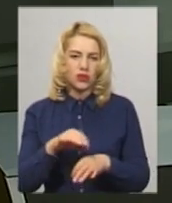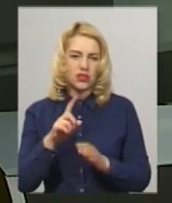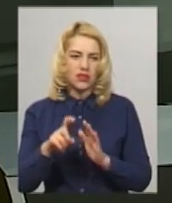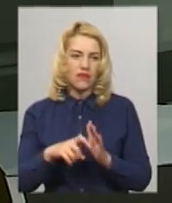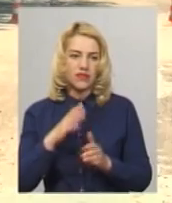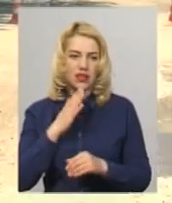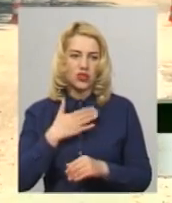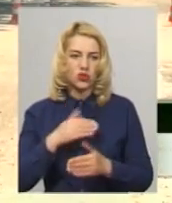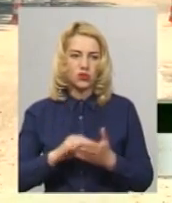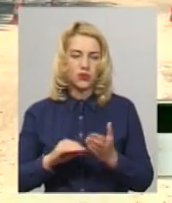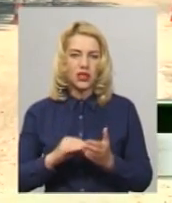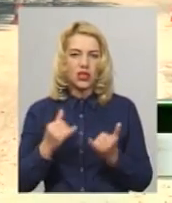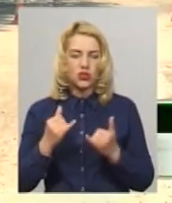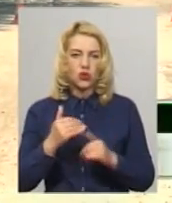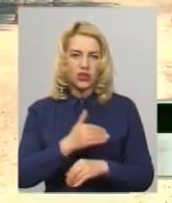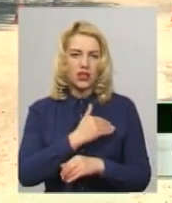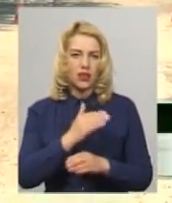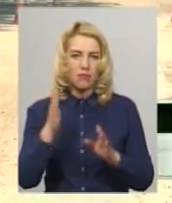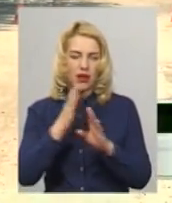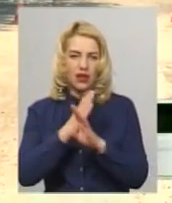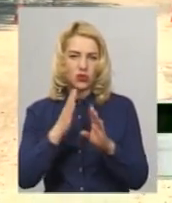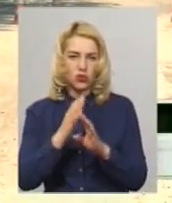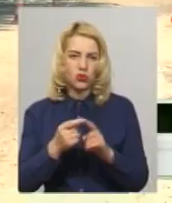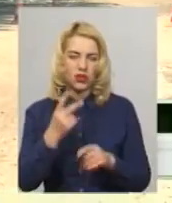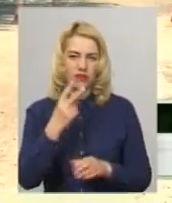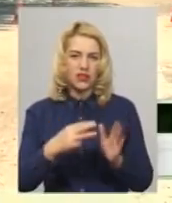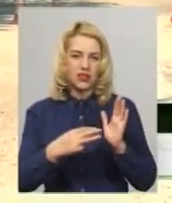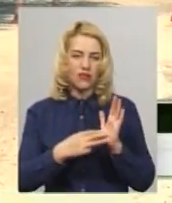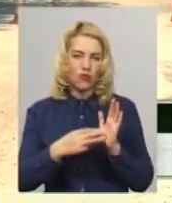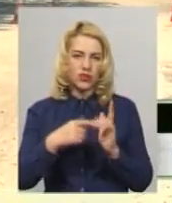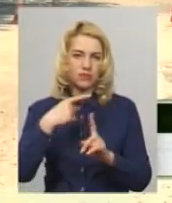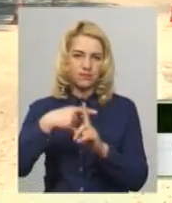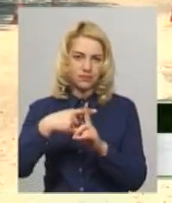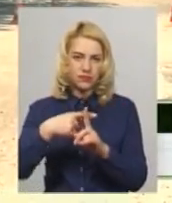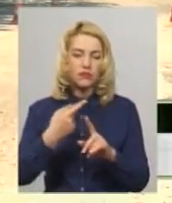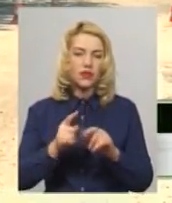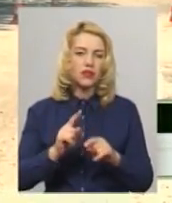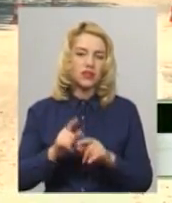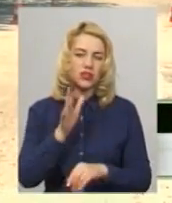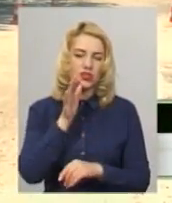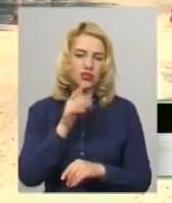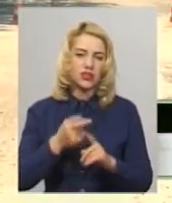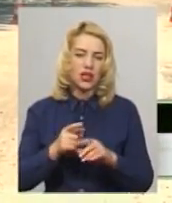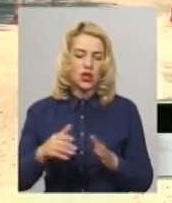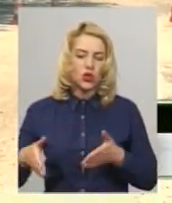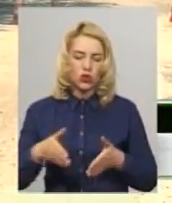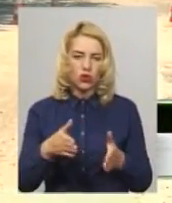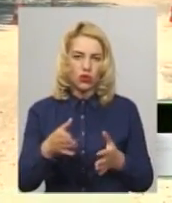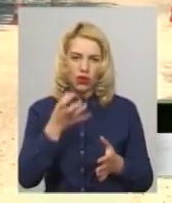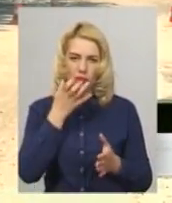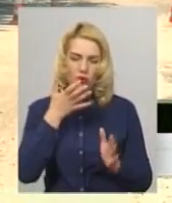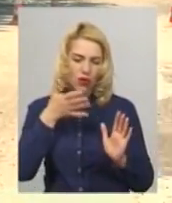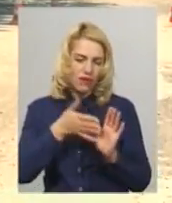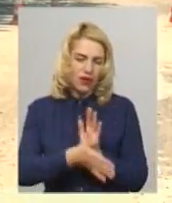Сьогодні температура навколишнього середовища сягає 28 градусів за Цельсієм. У той самий час дорожнє покриття прогрівається